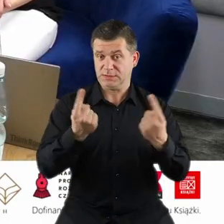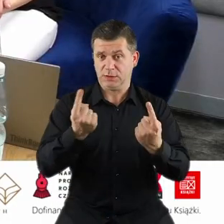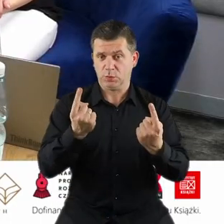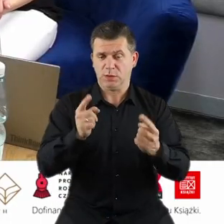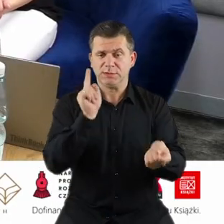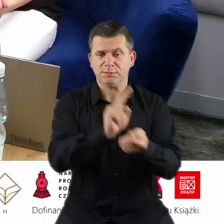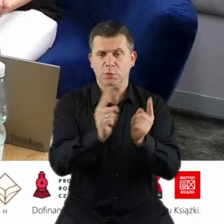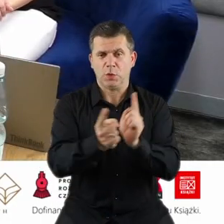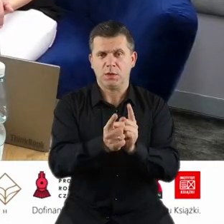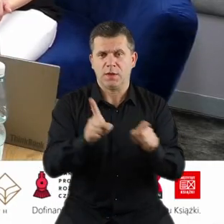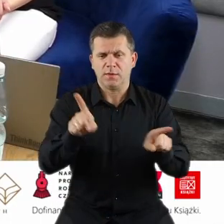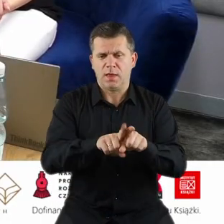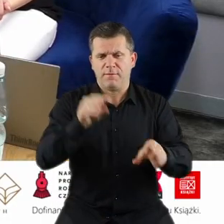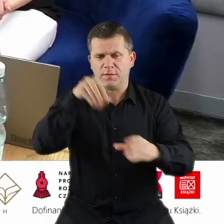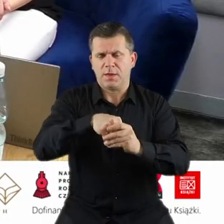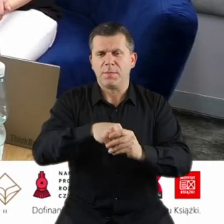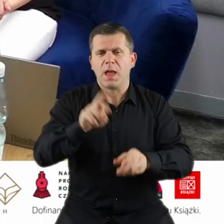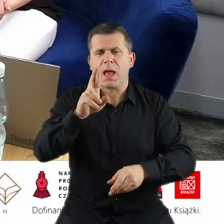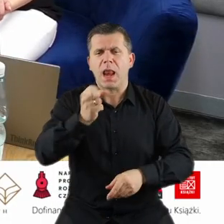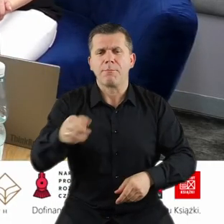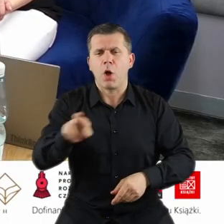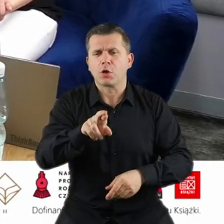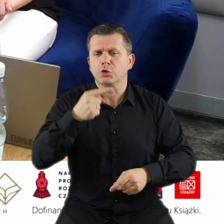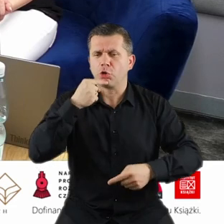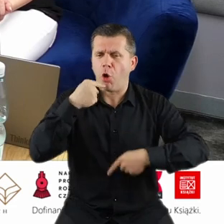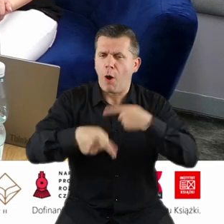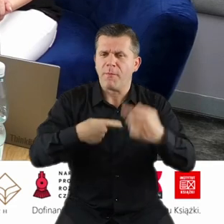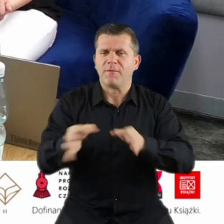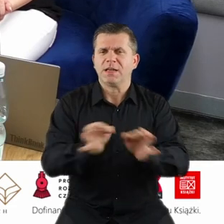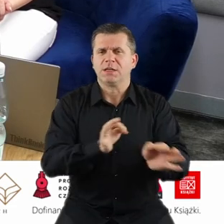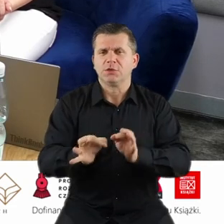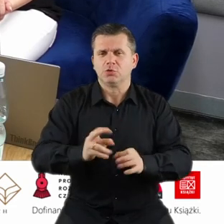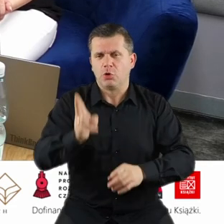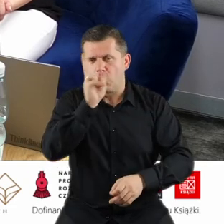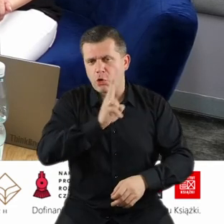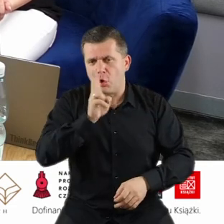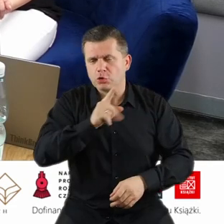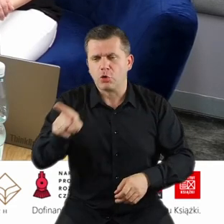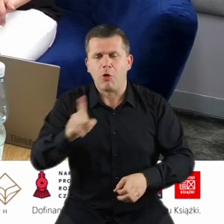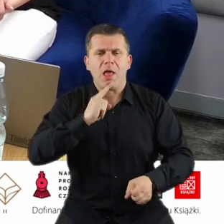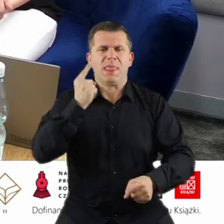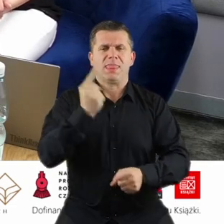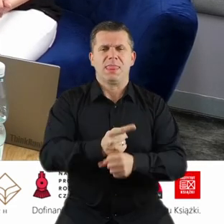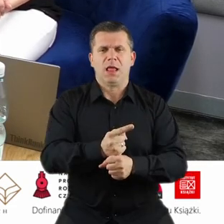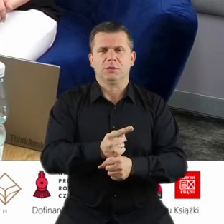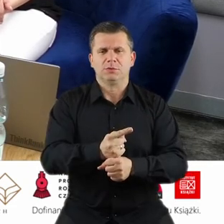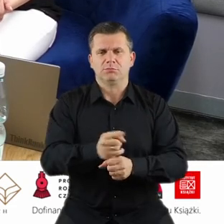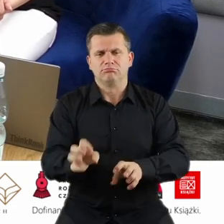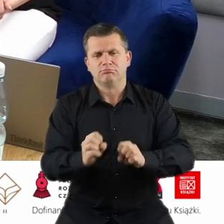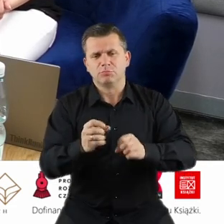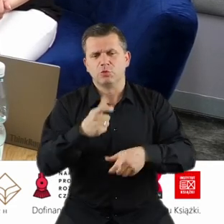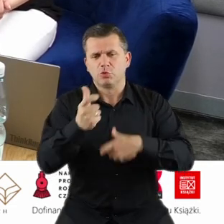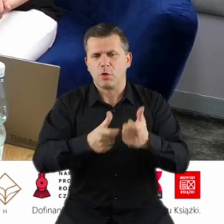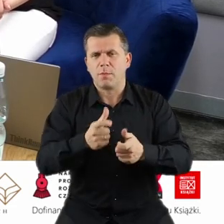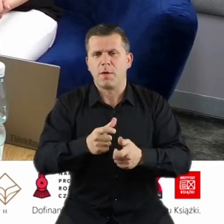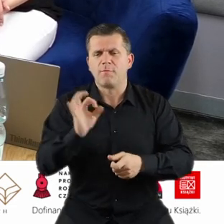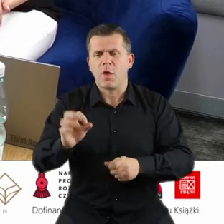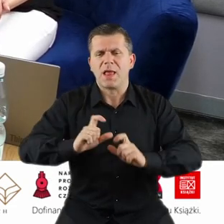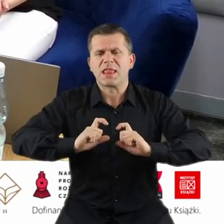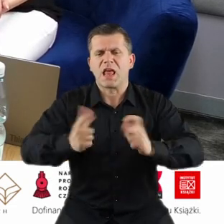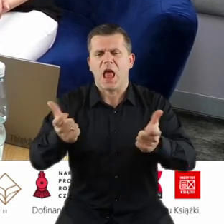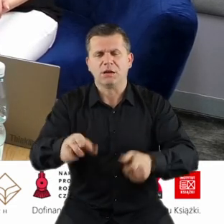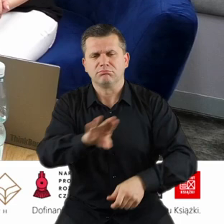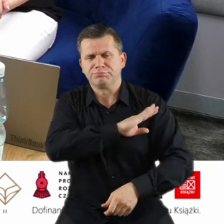sytuacją spotkaliśmy się też w reportażu opowiadającym historię rodziców, którzy zdecydowali się oddać do przeszczepu narządy